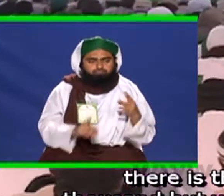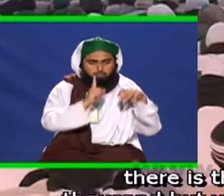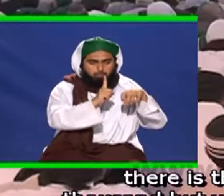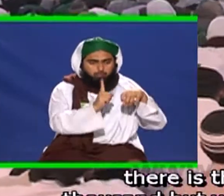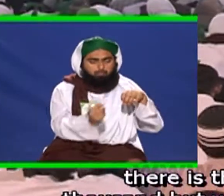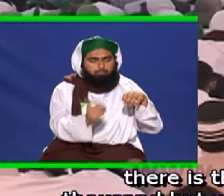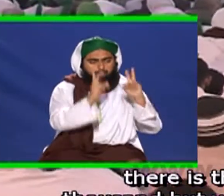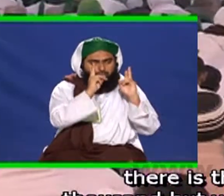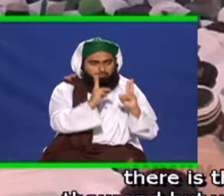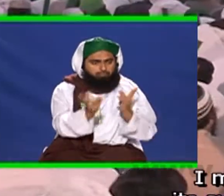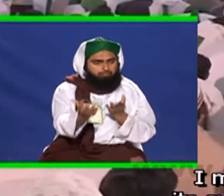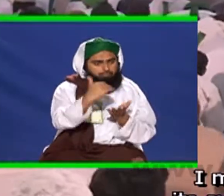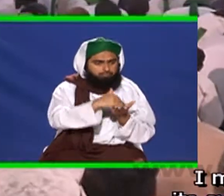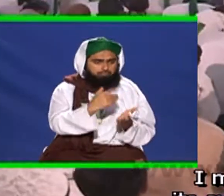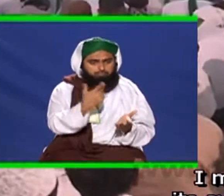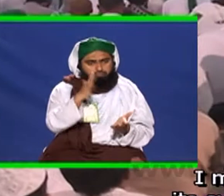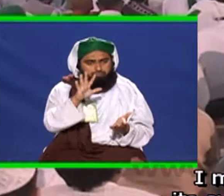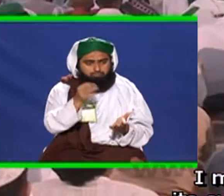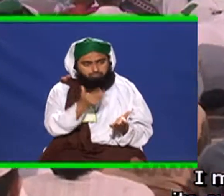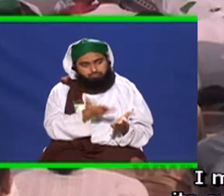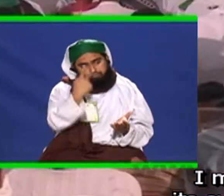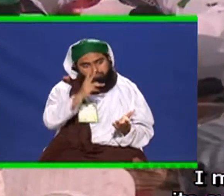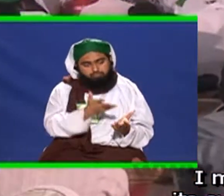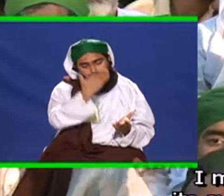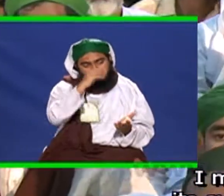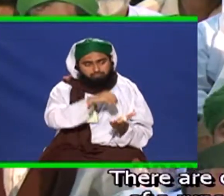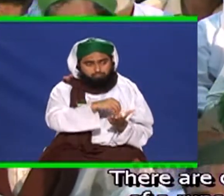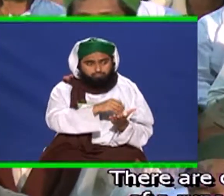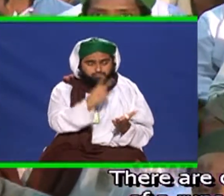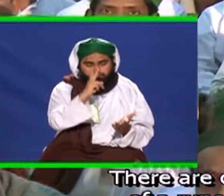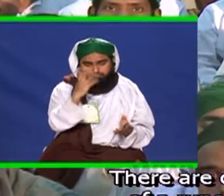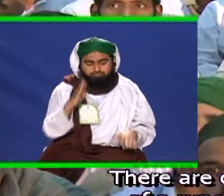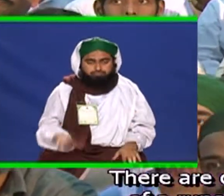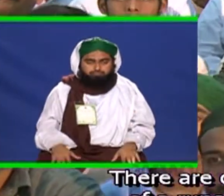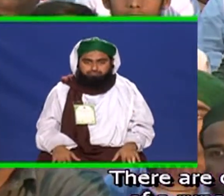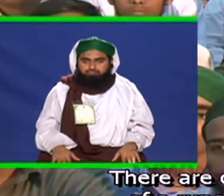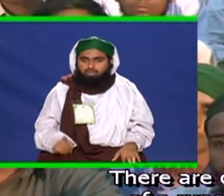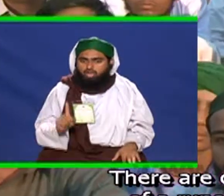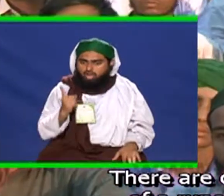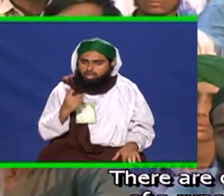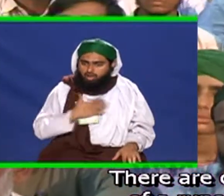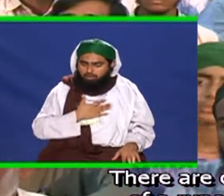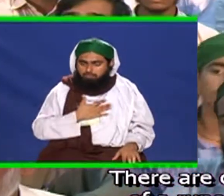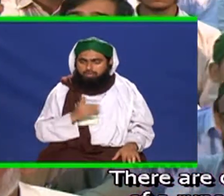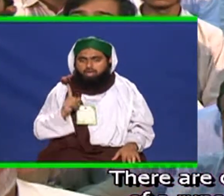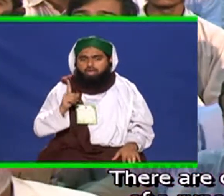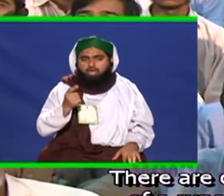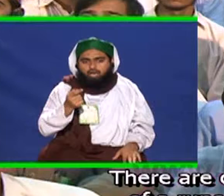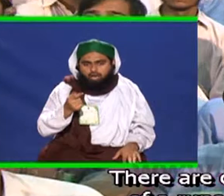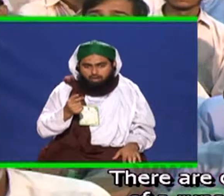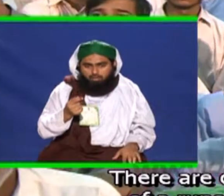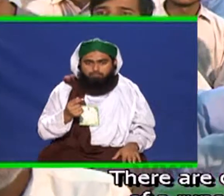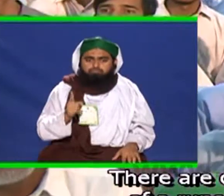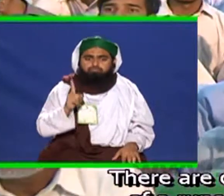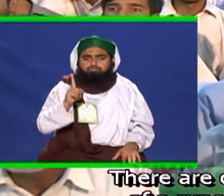مالیت 50,000 کی یوں زیادہ ہے. اس کی مثال میں آپ کو اپنی زبان میں سمجھاؤں. بھائی ایک جگہ تو ہے روپے کے لاکھ